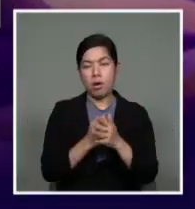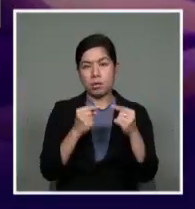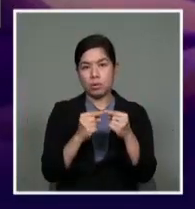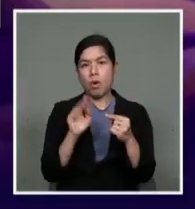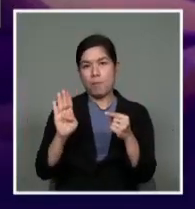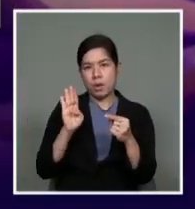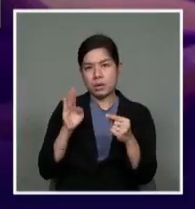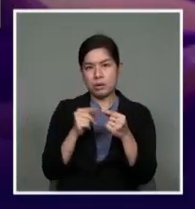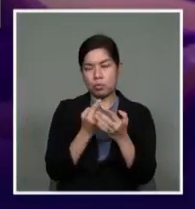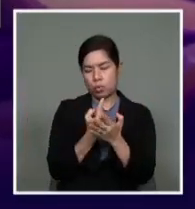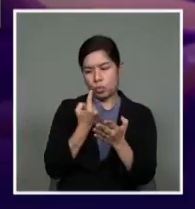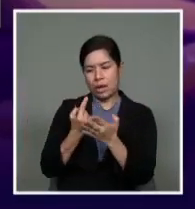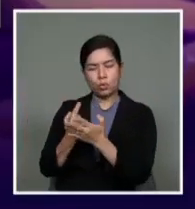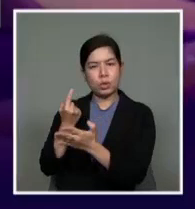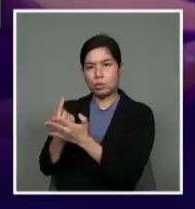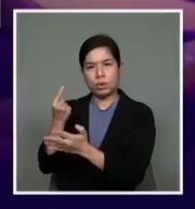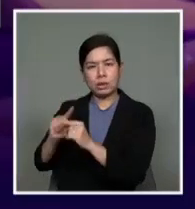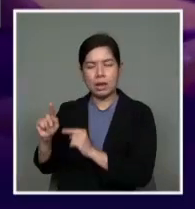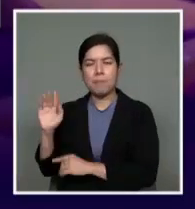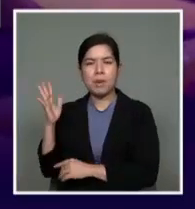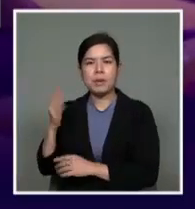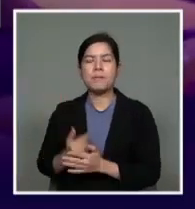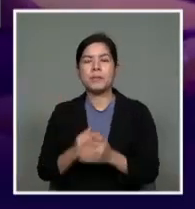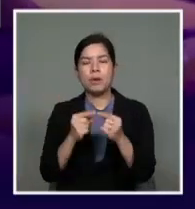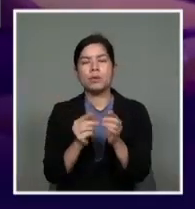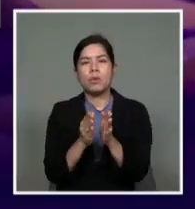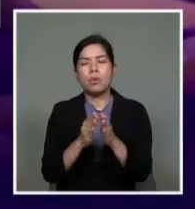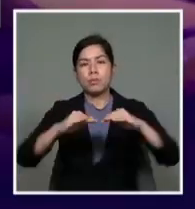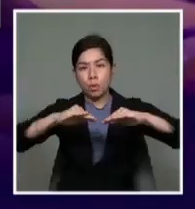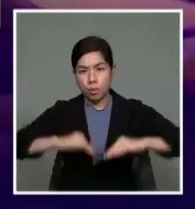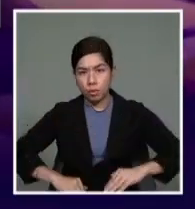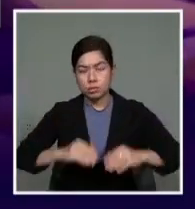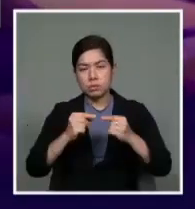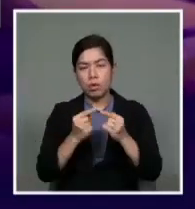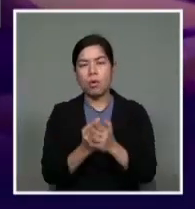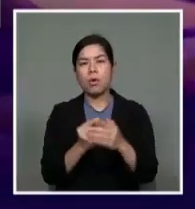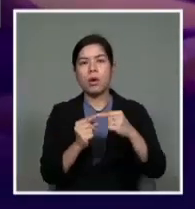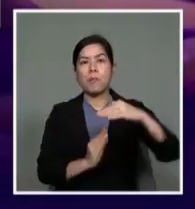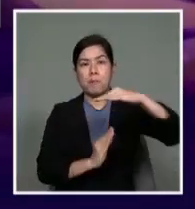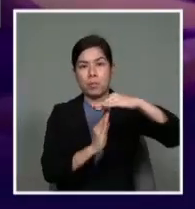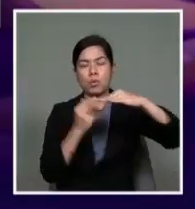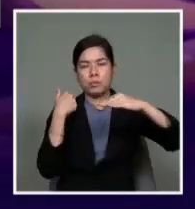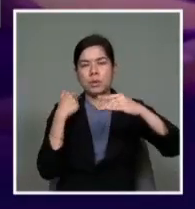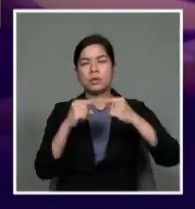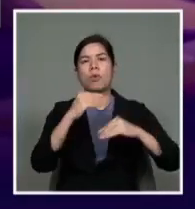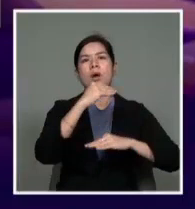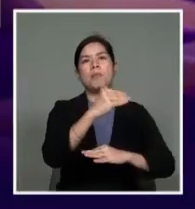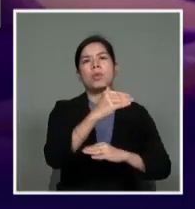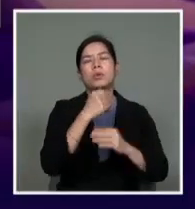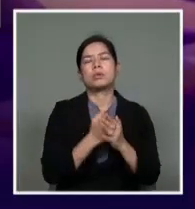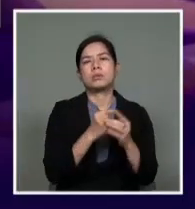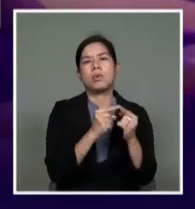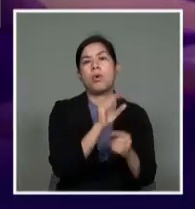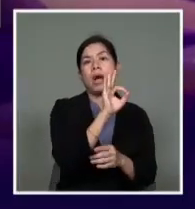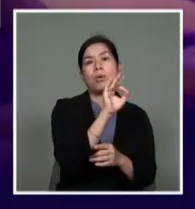ต์ในการทำเป้าขายตั๋วและลดเวลาการให้เครดิตจากเดิมสูงสุด 90วันไปจนถึง6เดือนก็ต้องปรับล